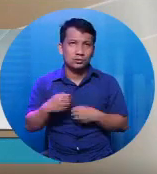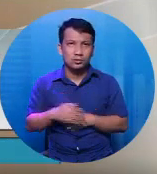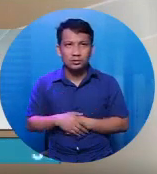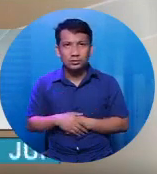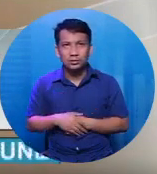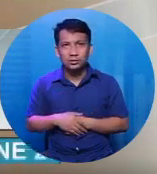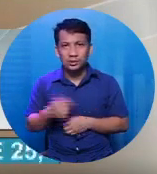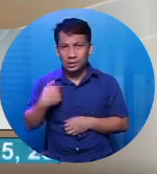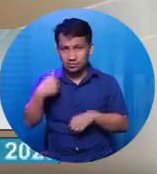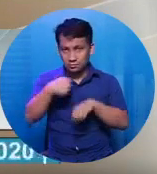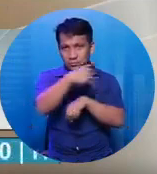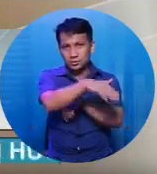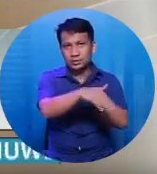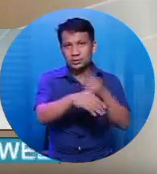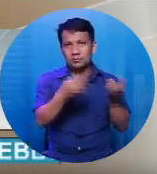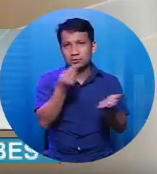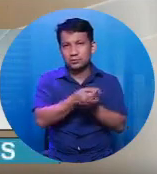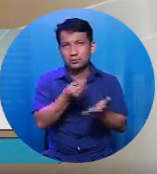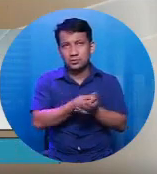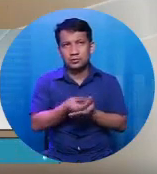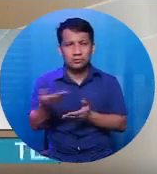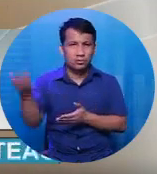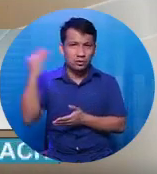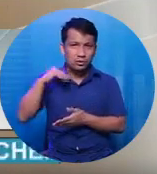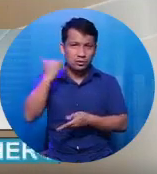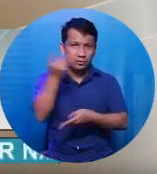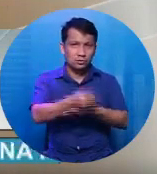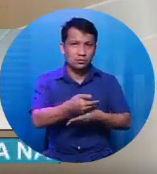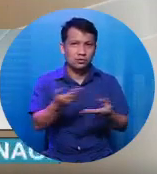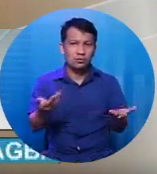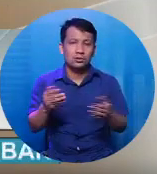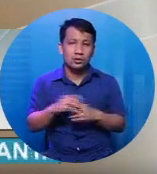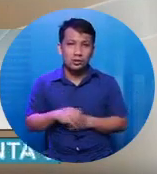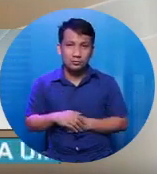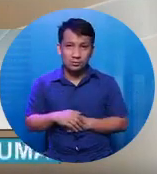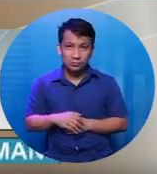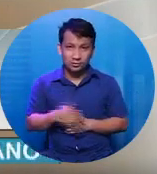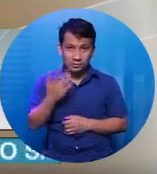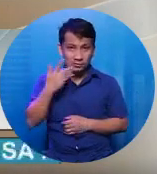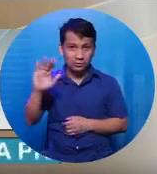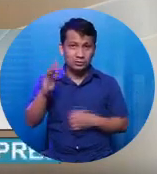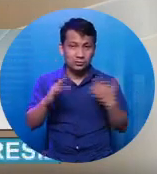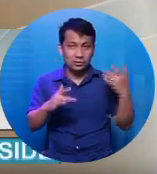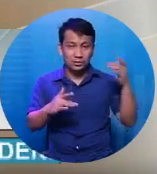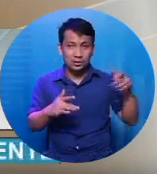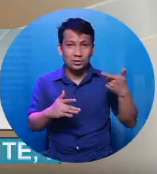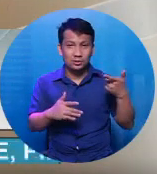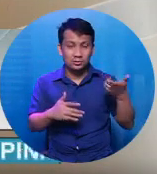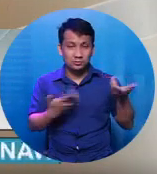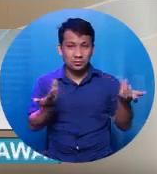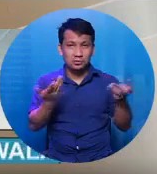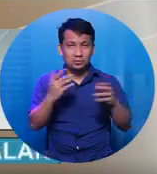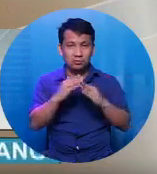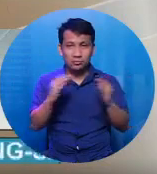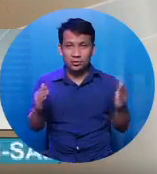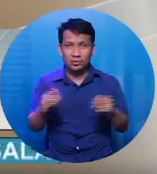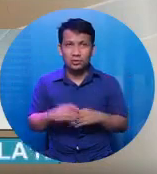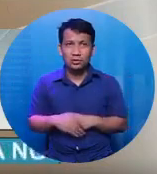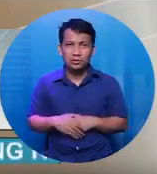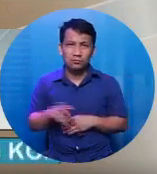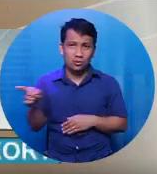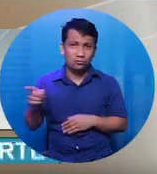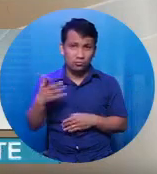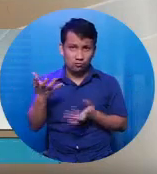palang susustento. Ano? Ikaw nagbibigay ng pera sa kanya noon nung habang yes, siya ay nagpapakasasa doon sa kanyang border, sa inyong border. Ah, sir, gusto